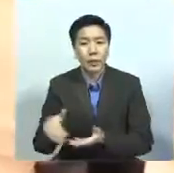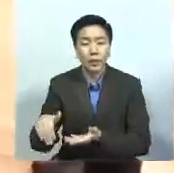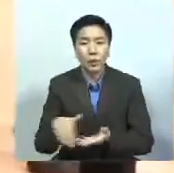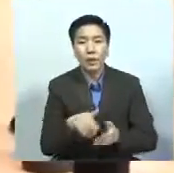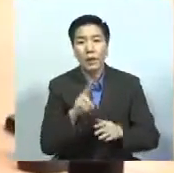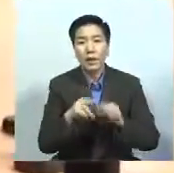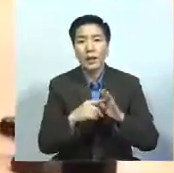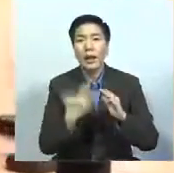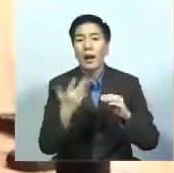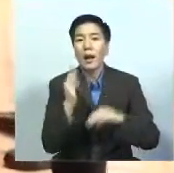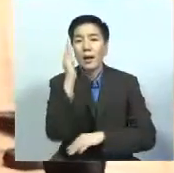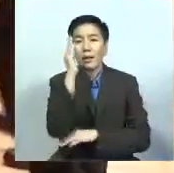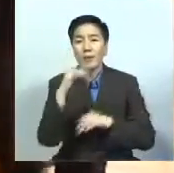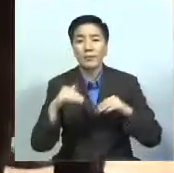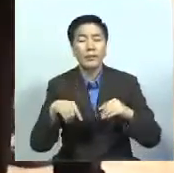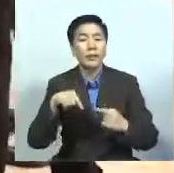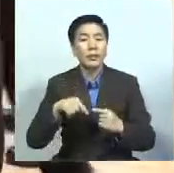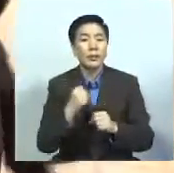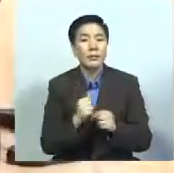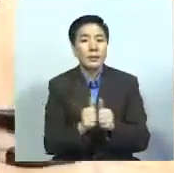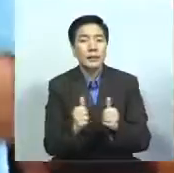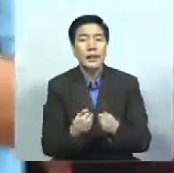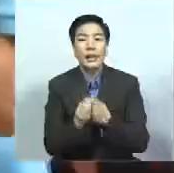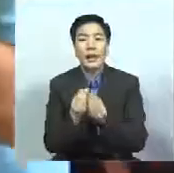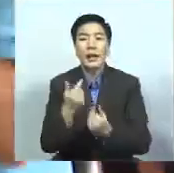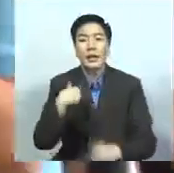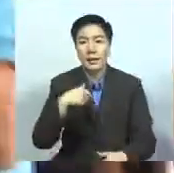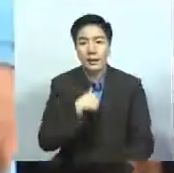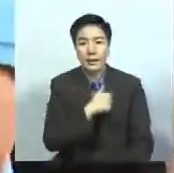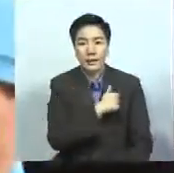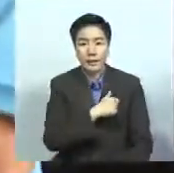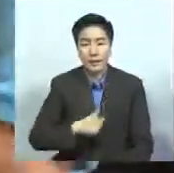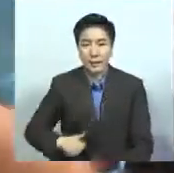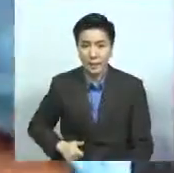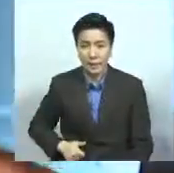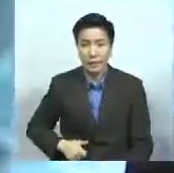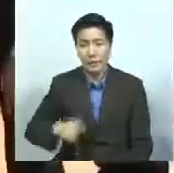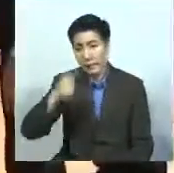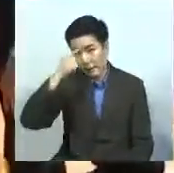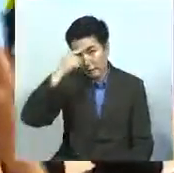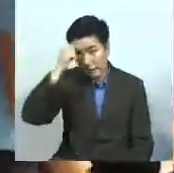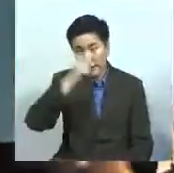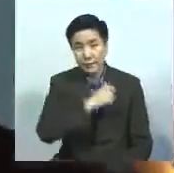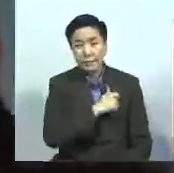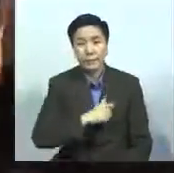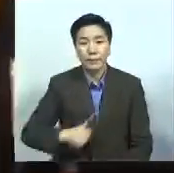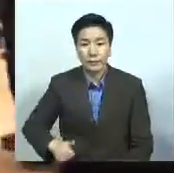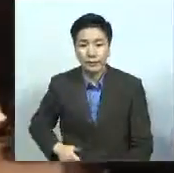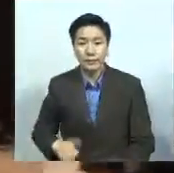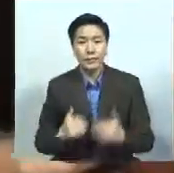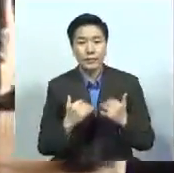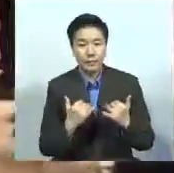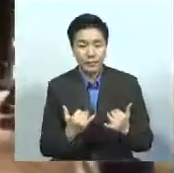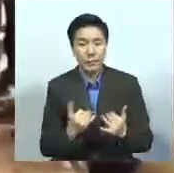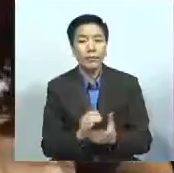ราชวิถีจัดขึ้นเพื่อถวายเป็นพระราชกุศลเนื่องในโอกาสวันเฉลิมพระชนมพรรษาสมเด็จพระนางเจ้าสิริกิติ์พระบรม